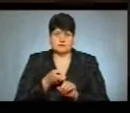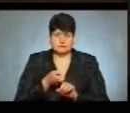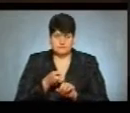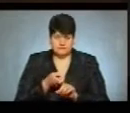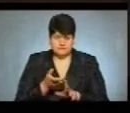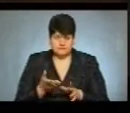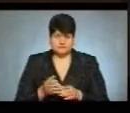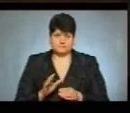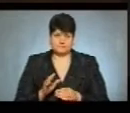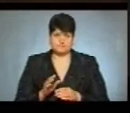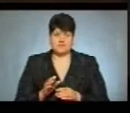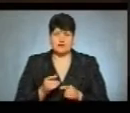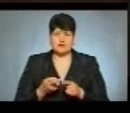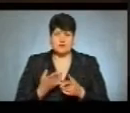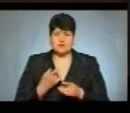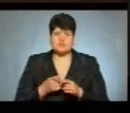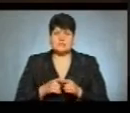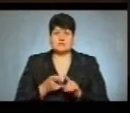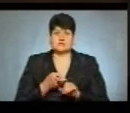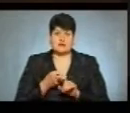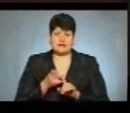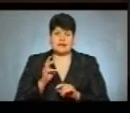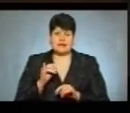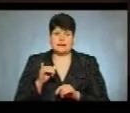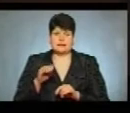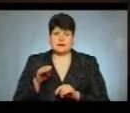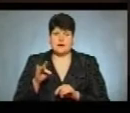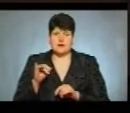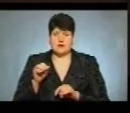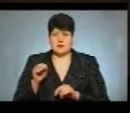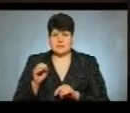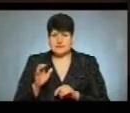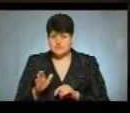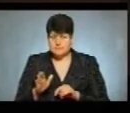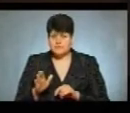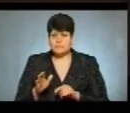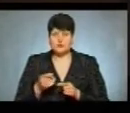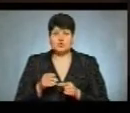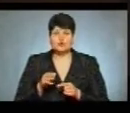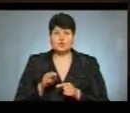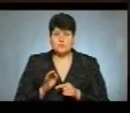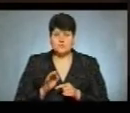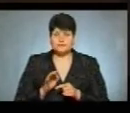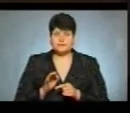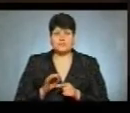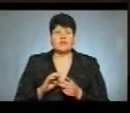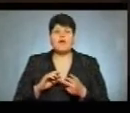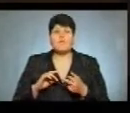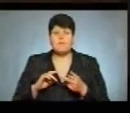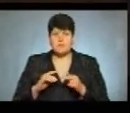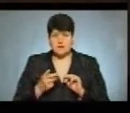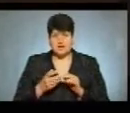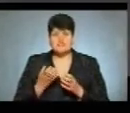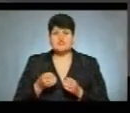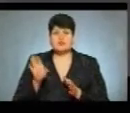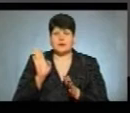абсолютно безпечна. Якщо це стосується, власне, нітратів, про які ми зараз говоримо, то навпаки буде ще